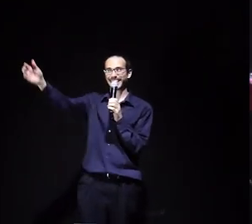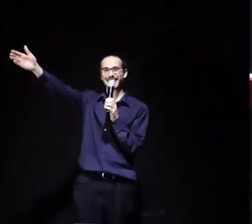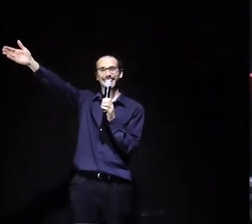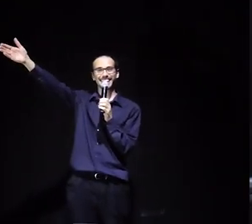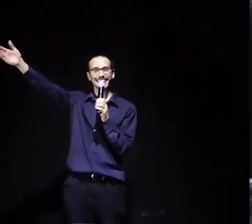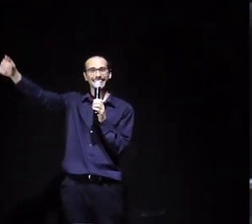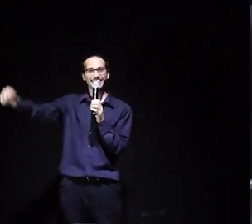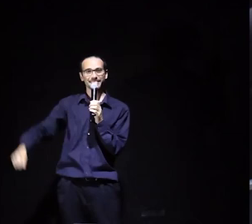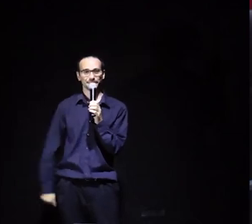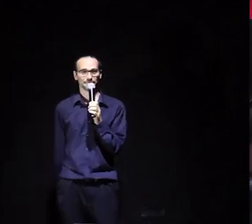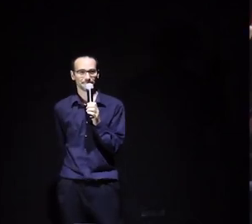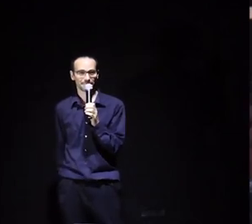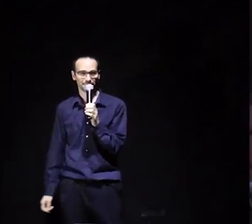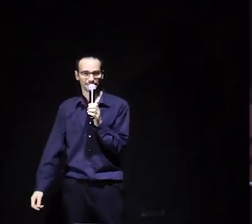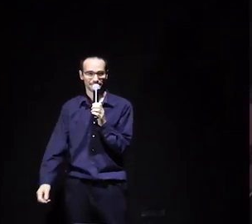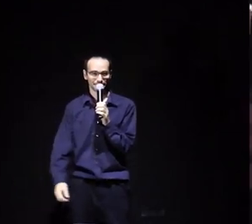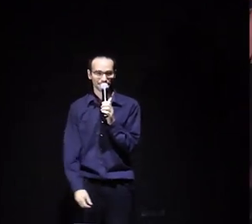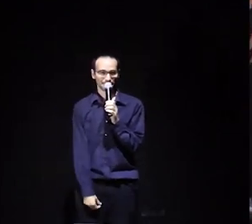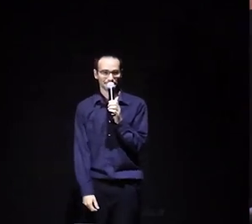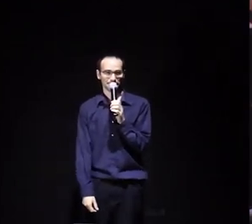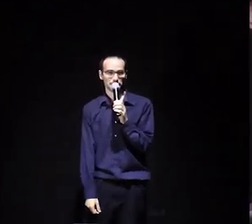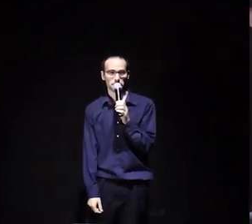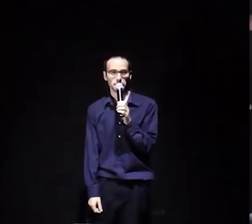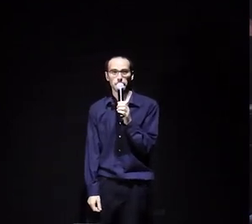Tenim a l'Ignasi, la guitarra.